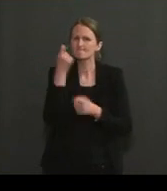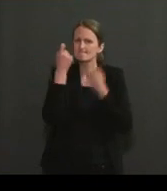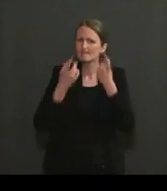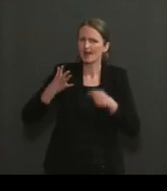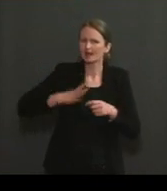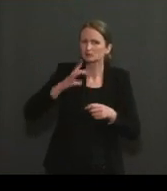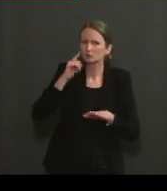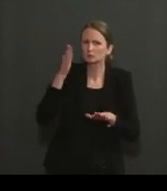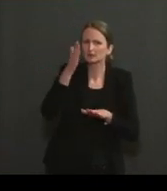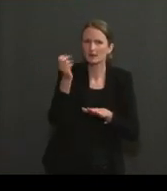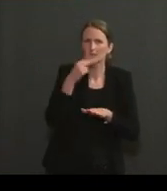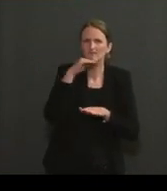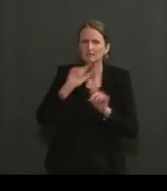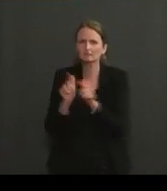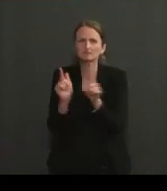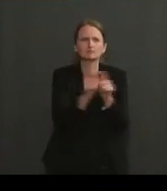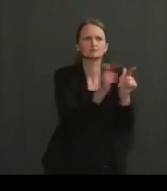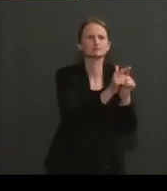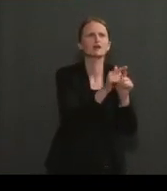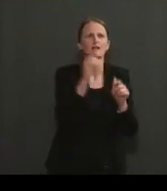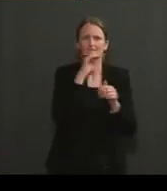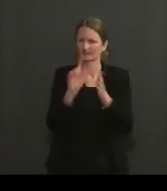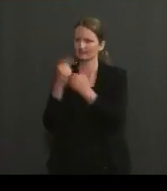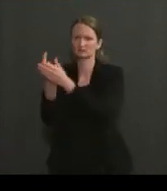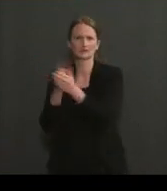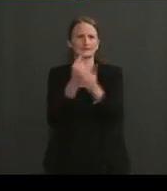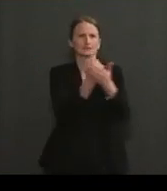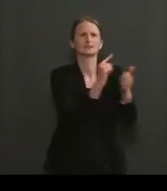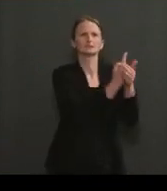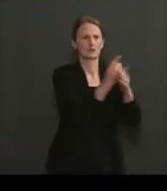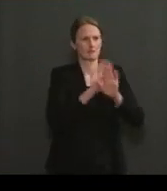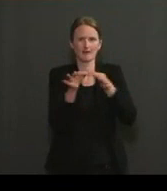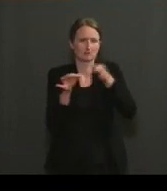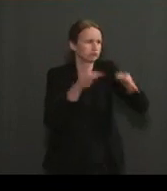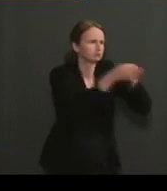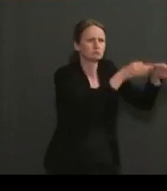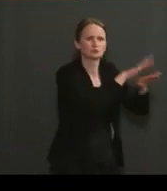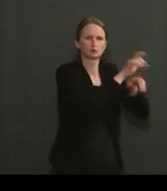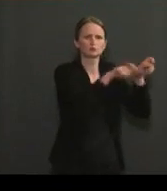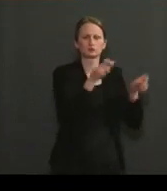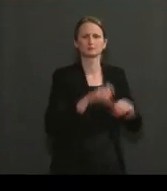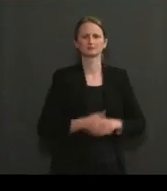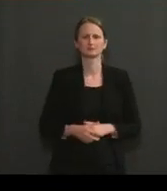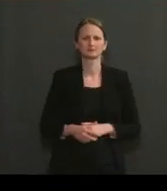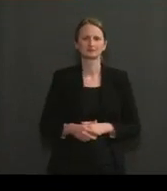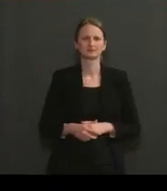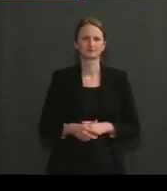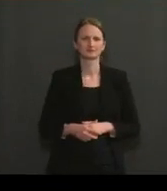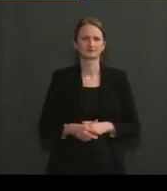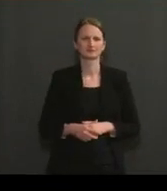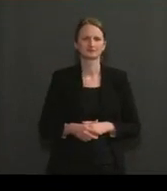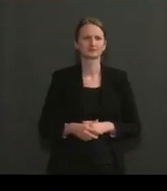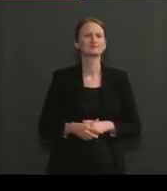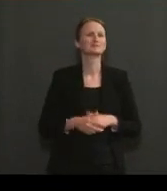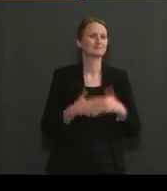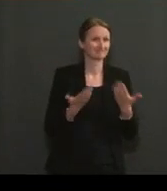plus rapidement des personnes qui sont contaminantes. À côté de ces tests antigéniques restent les bons vieux tests,